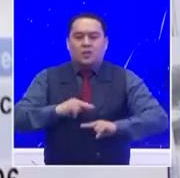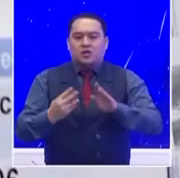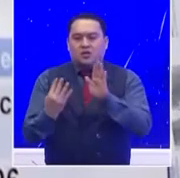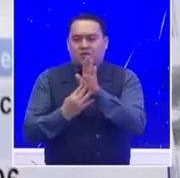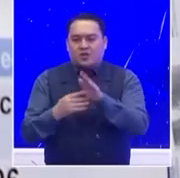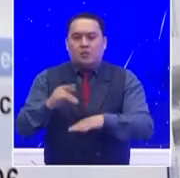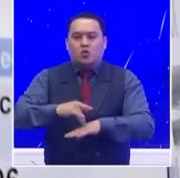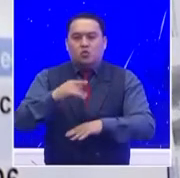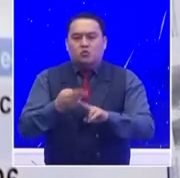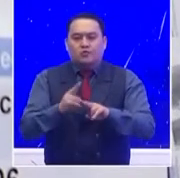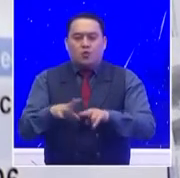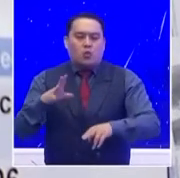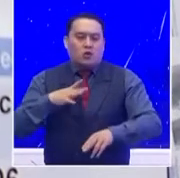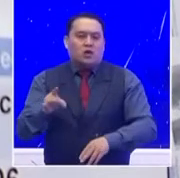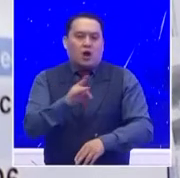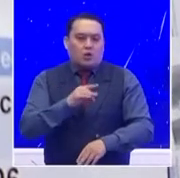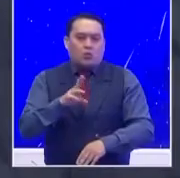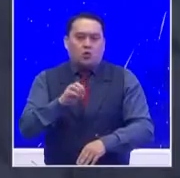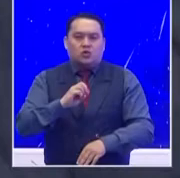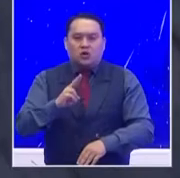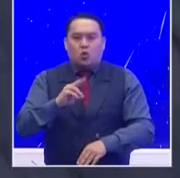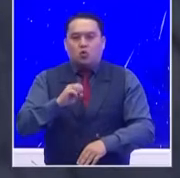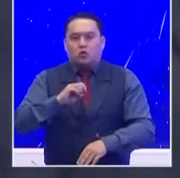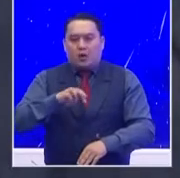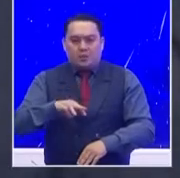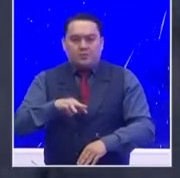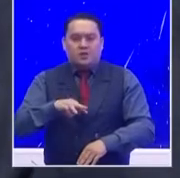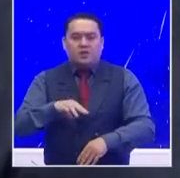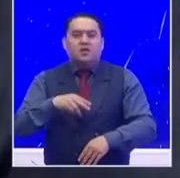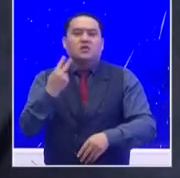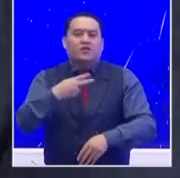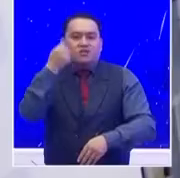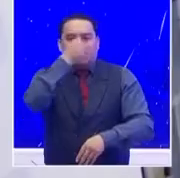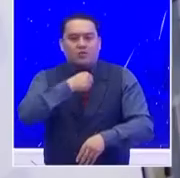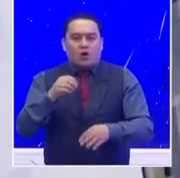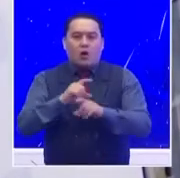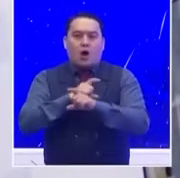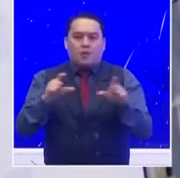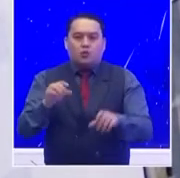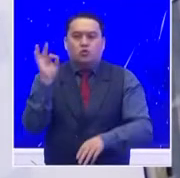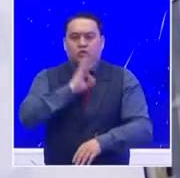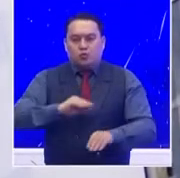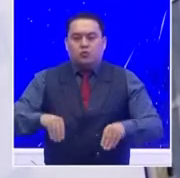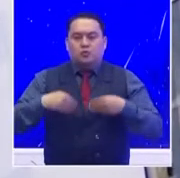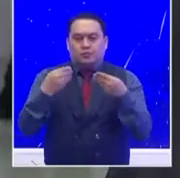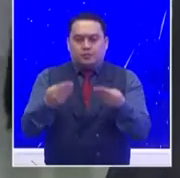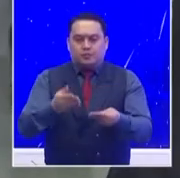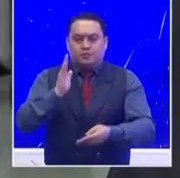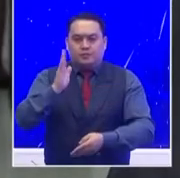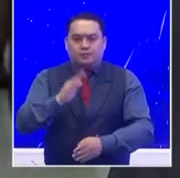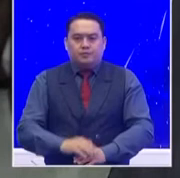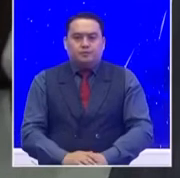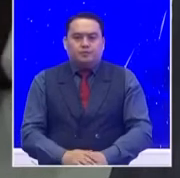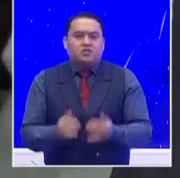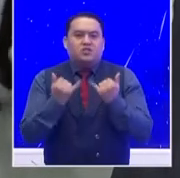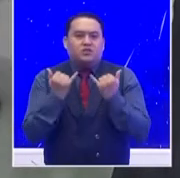многоэтажным долгостроем микрорайонов болашак и коп тем до конца 2020 объекты введут в эксплуатацию а сегодняшний